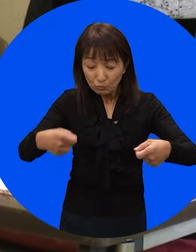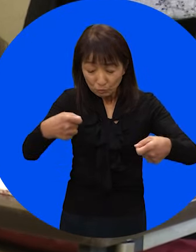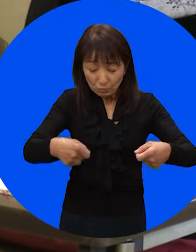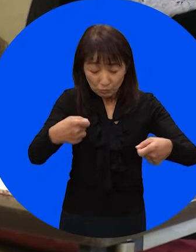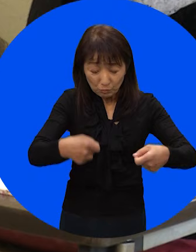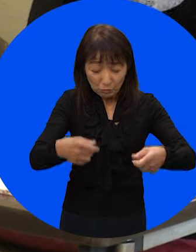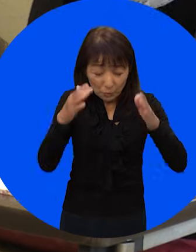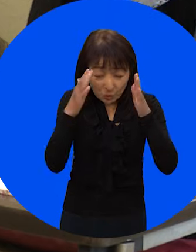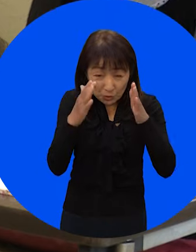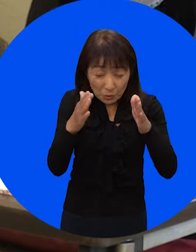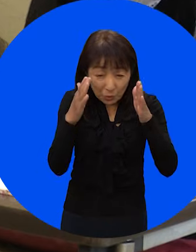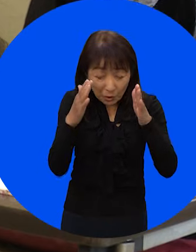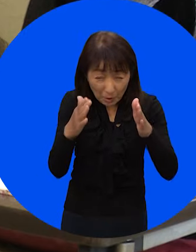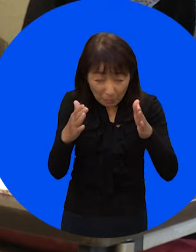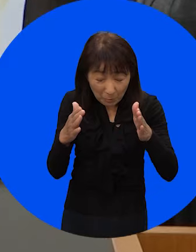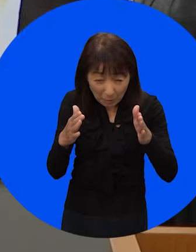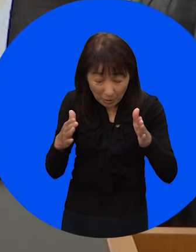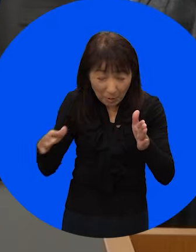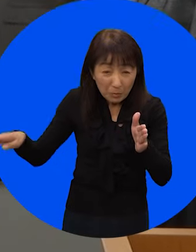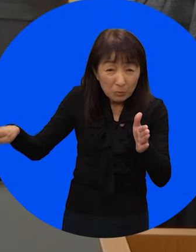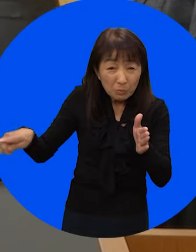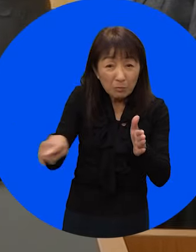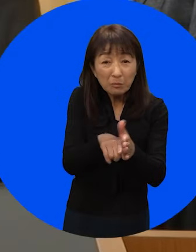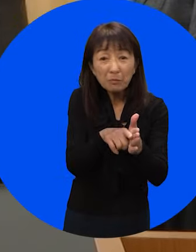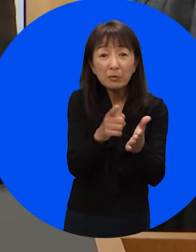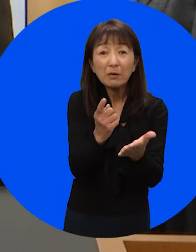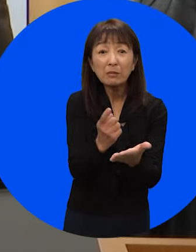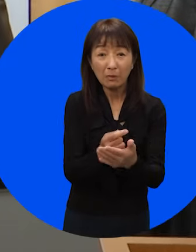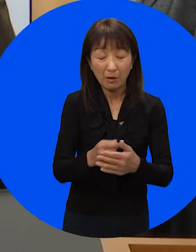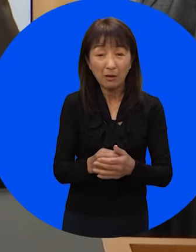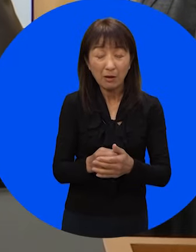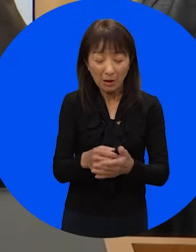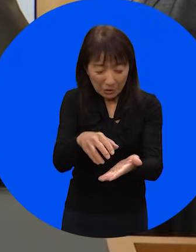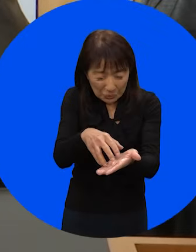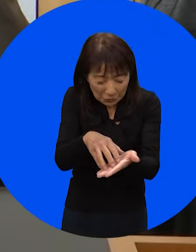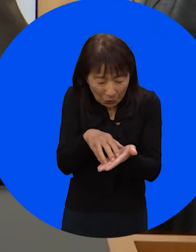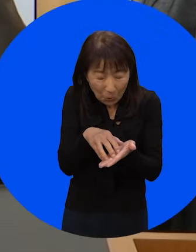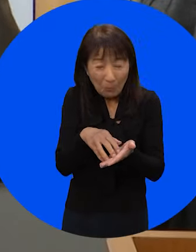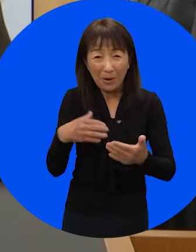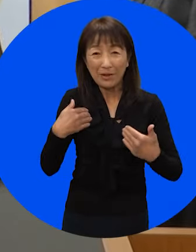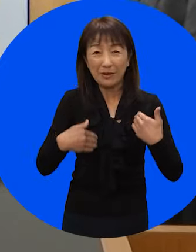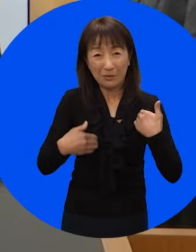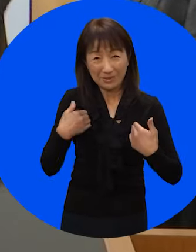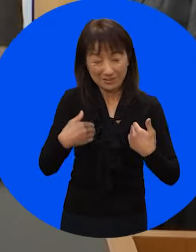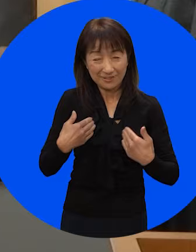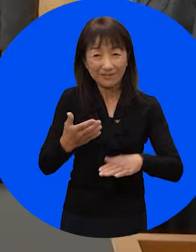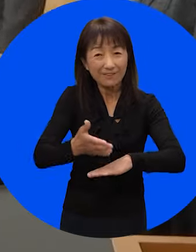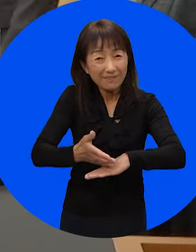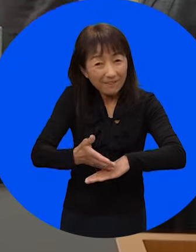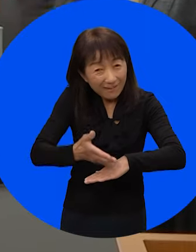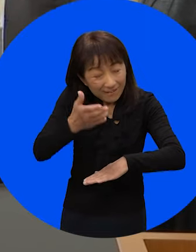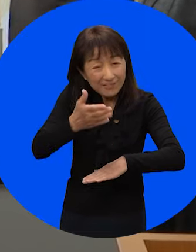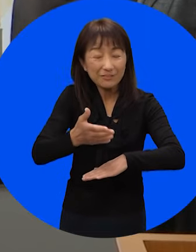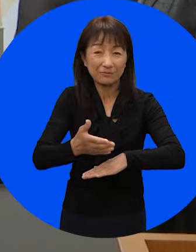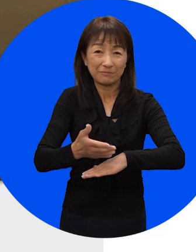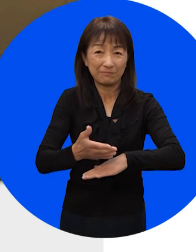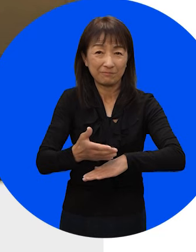ていただけなので、こんな賞をいただいて嬉しいのと感謝したい気持ちでいっぱいでした。